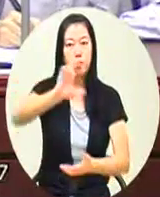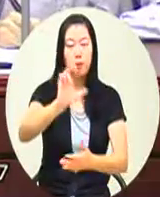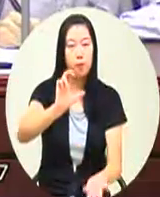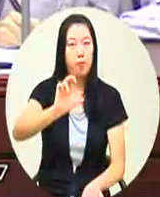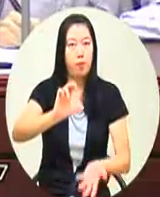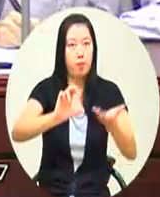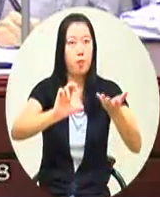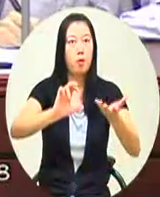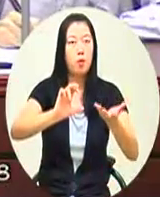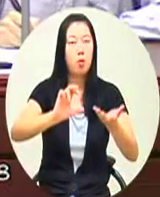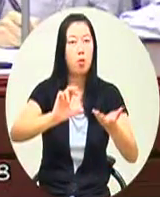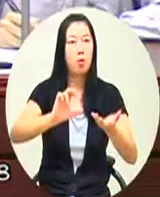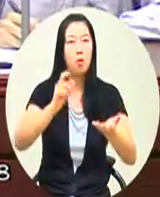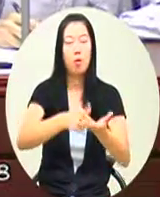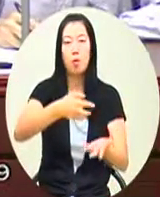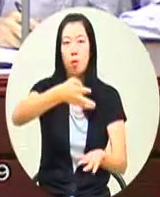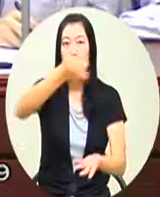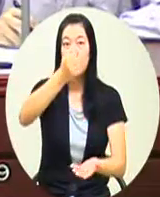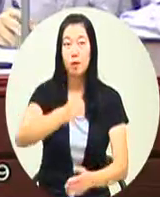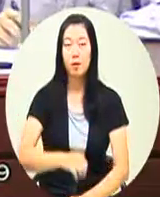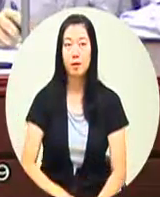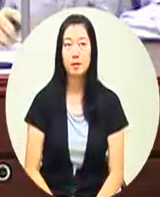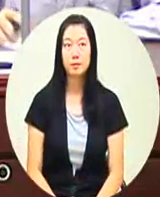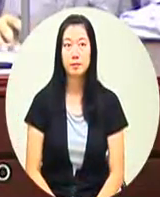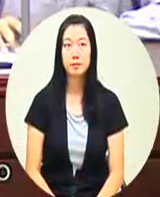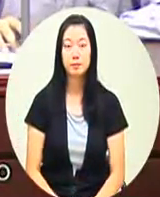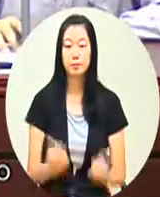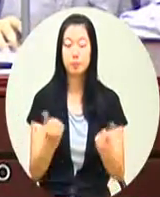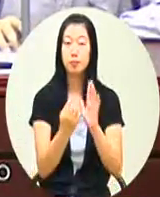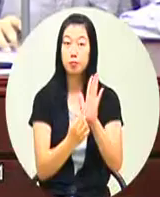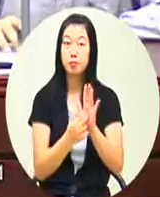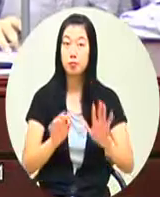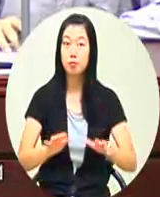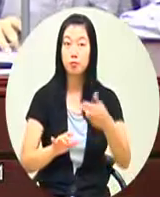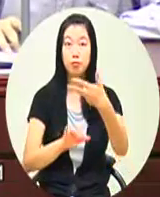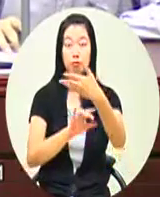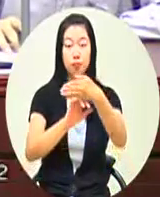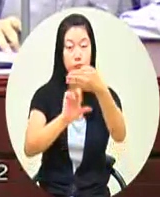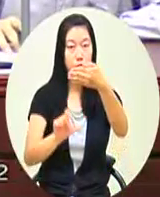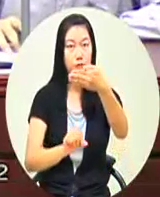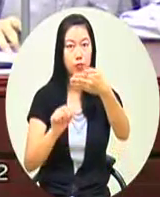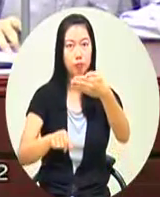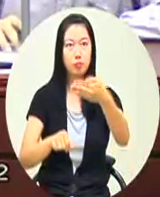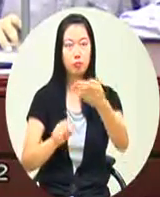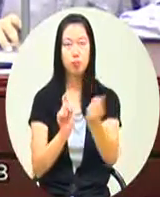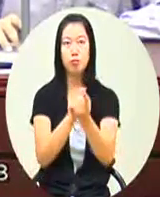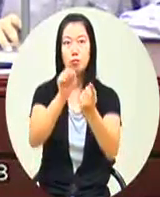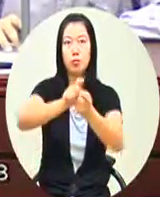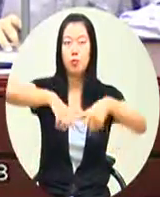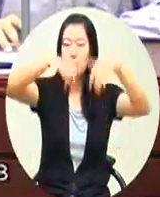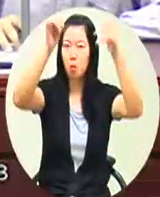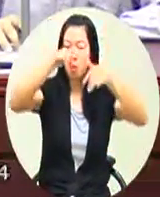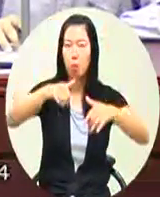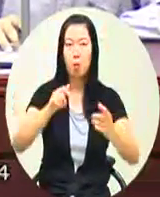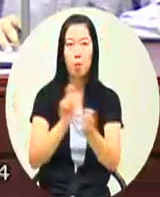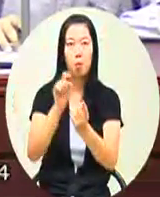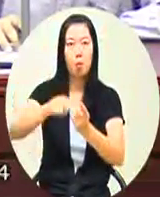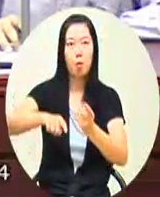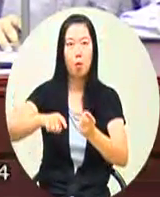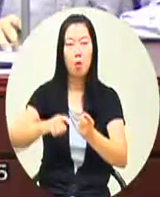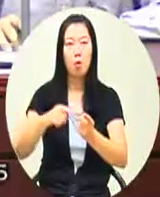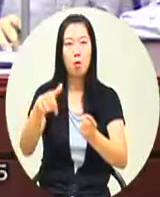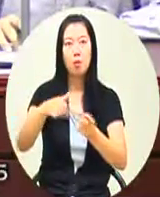次数就非常多。那而且有时候在像今年在九月，又刚好都是降雨的时候碰到我们的这一个大